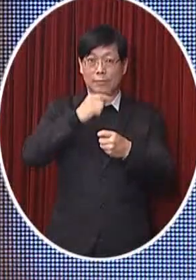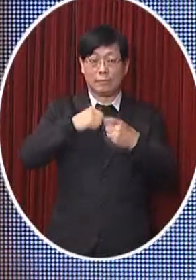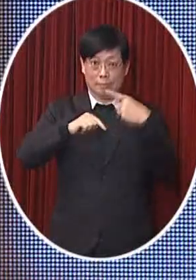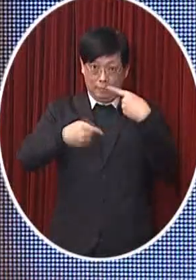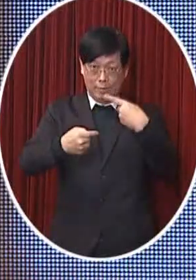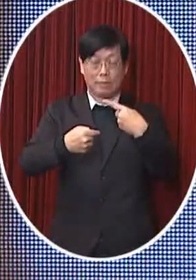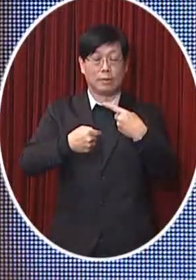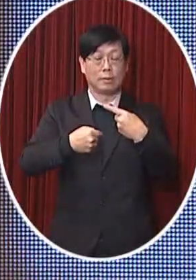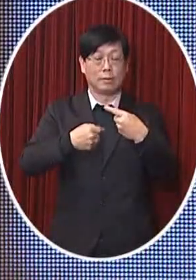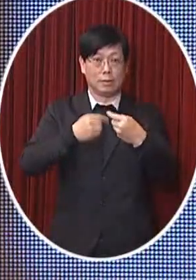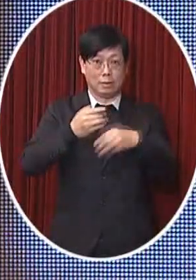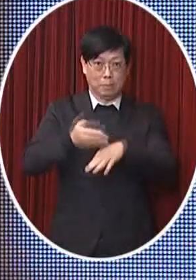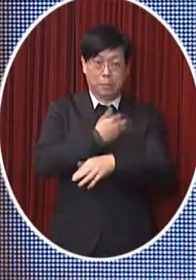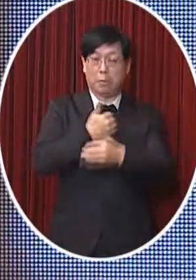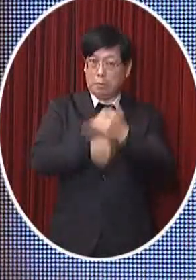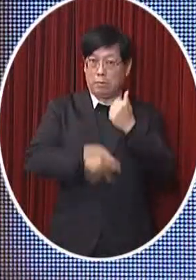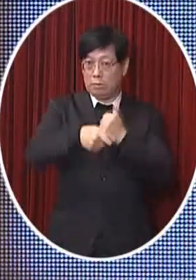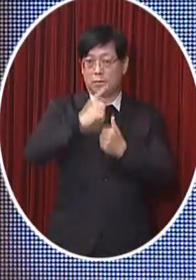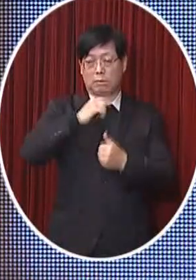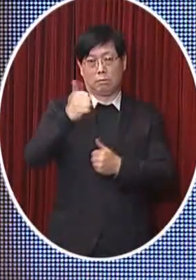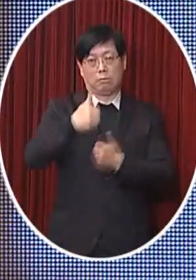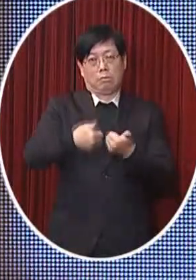2005年1月1日以后出生的役男。